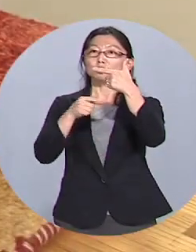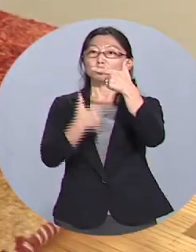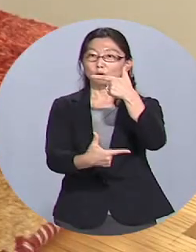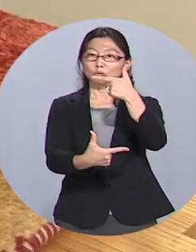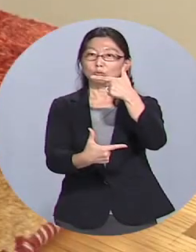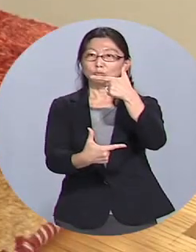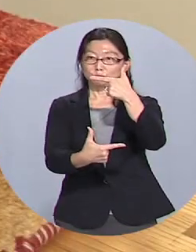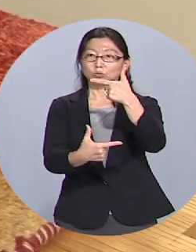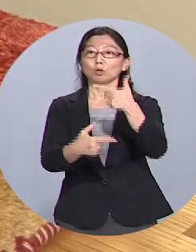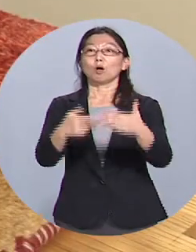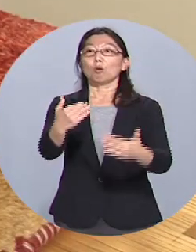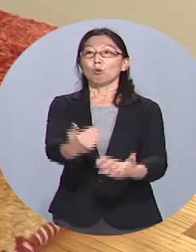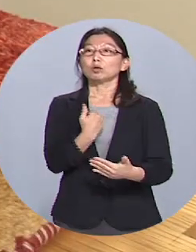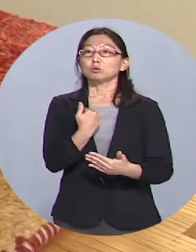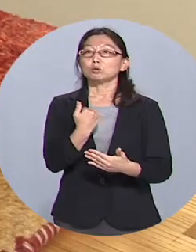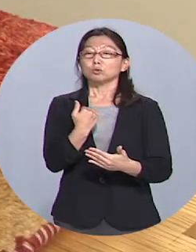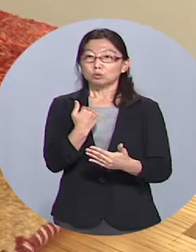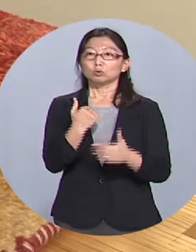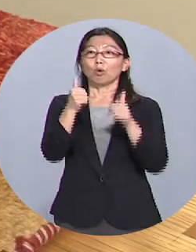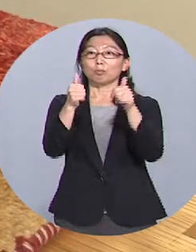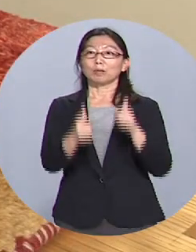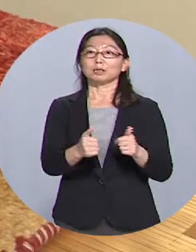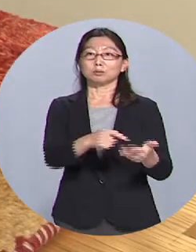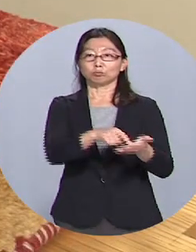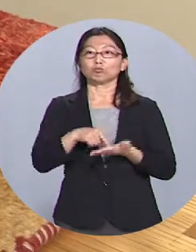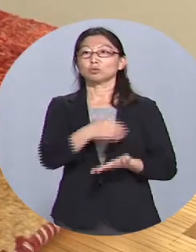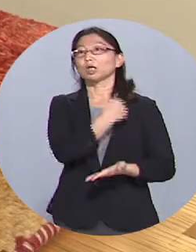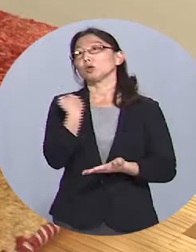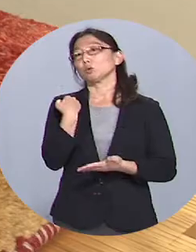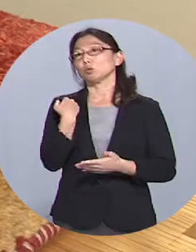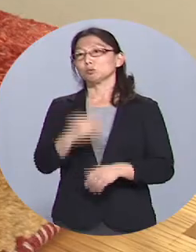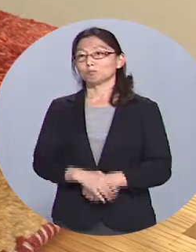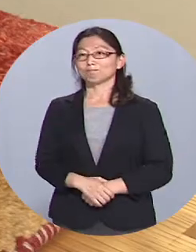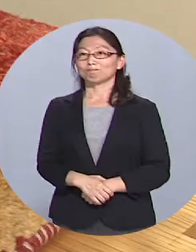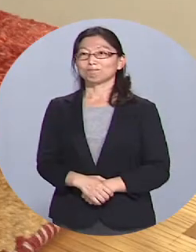県のホームページからもご応募いただけます。たくさんのご応募をお待ちしております。